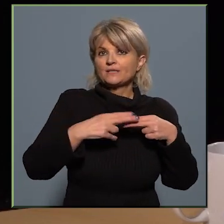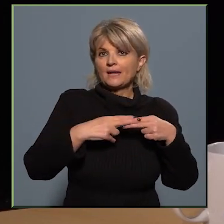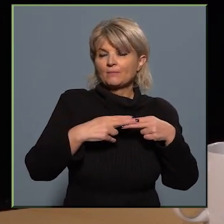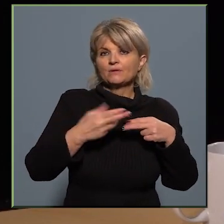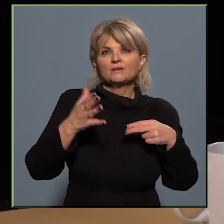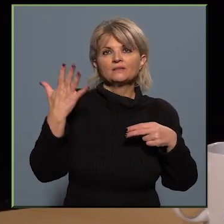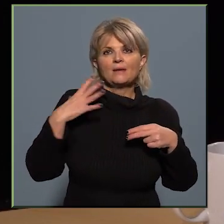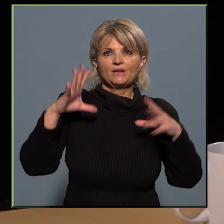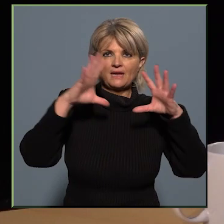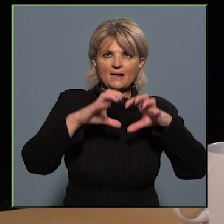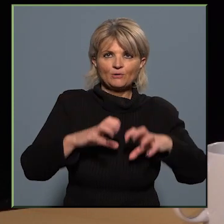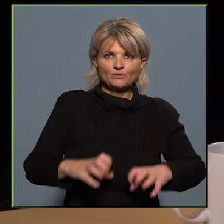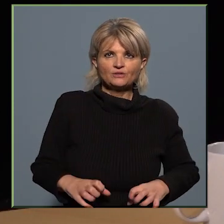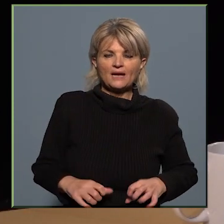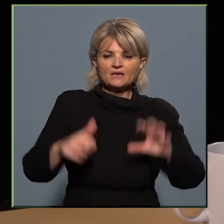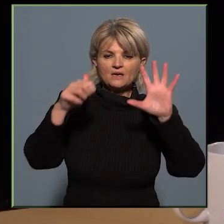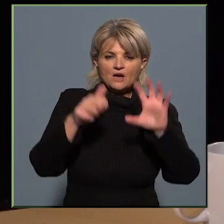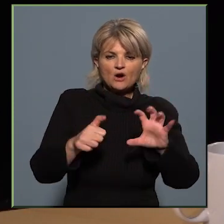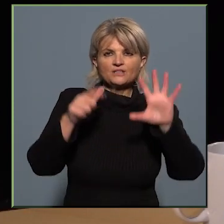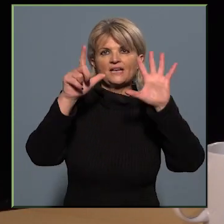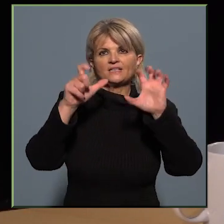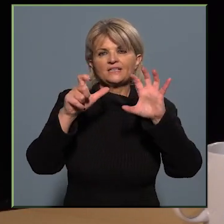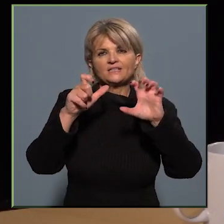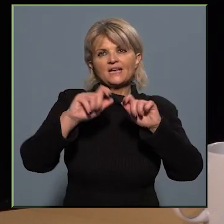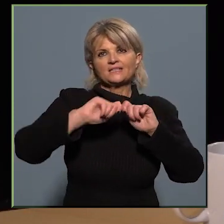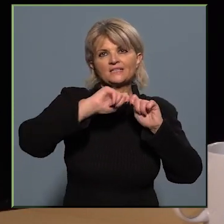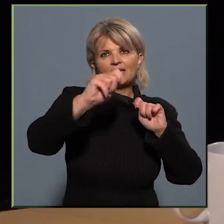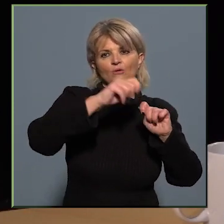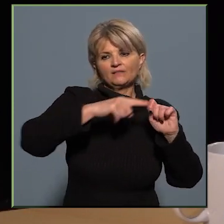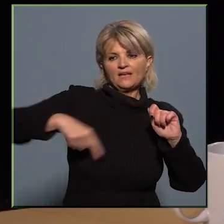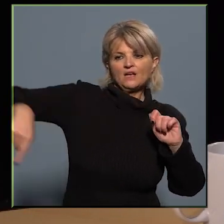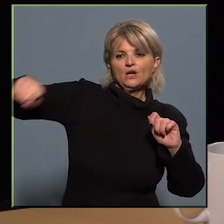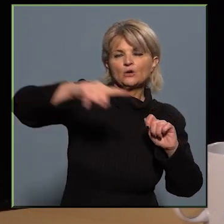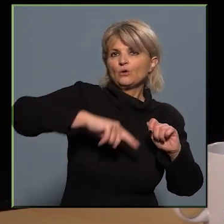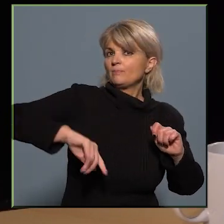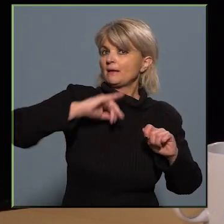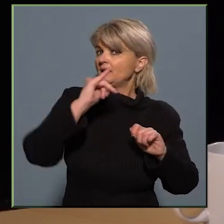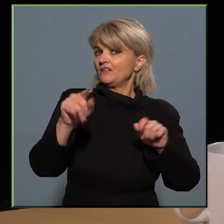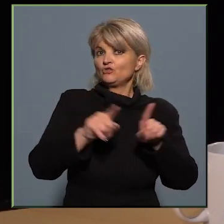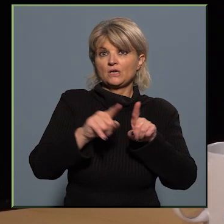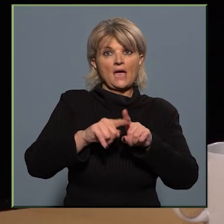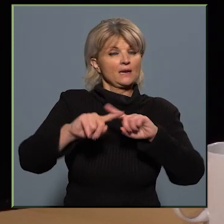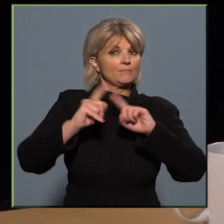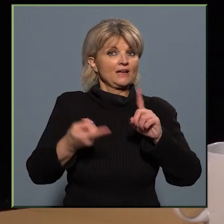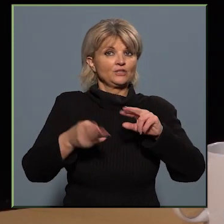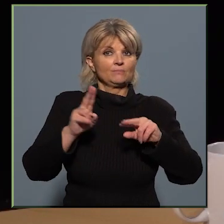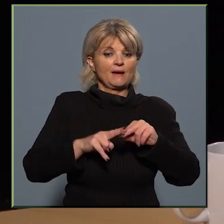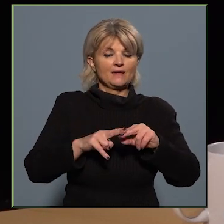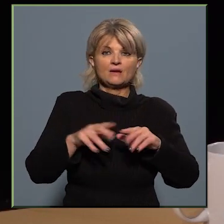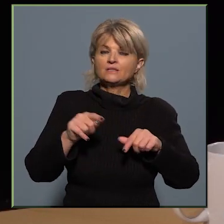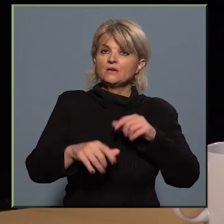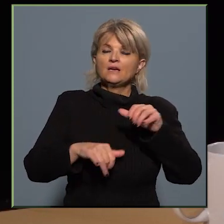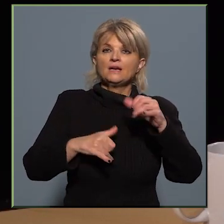régen, úgyhogy 6-700 kilométeres sugarú körben nincs másik ilyen pálya. Óriási lökést adhat ez a